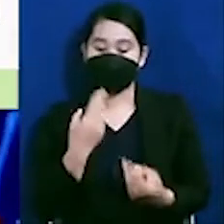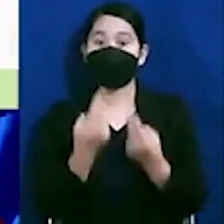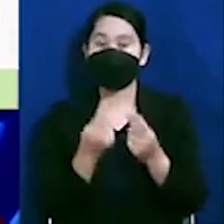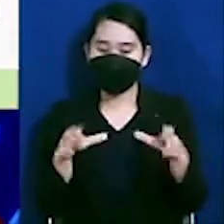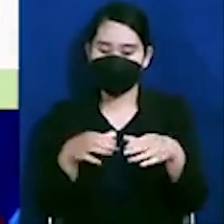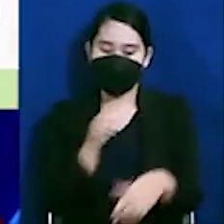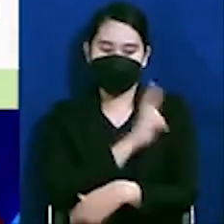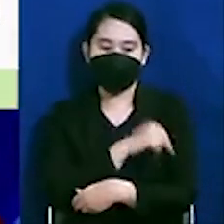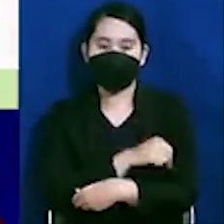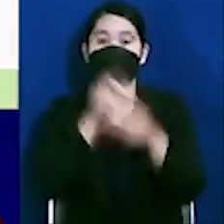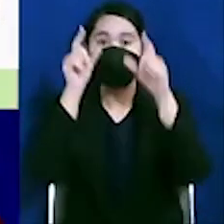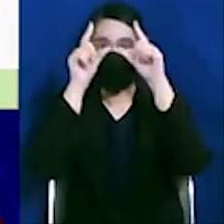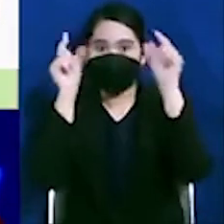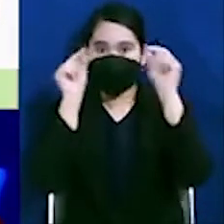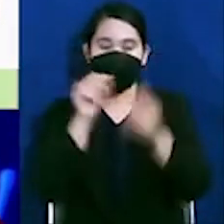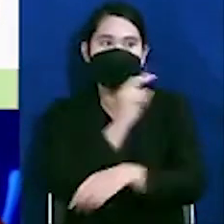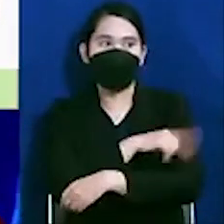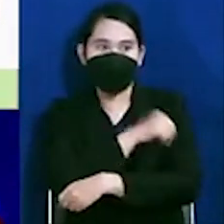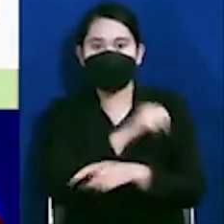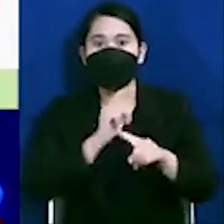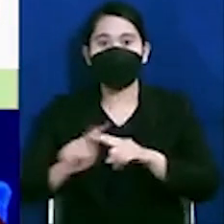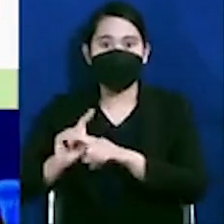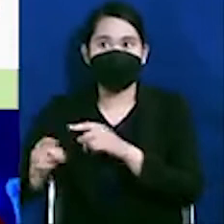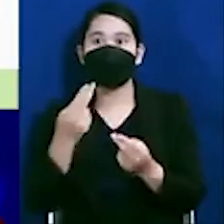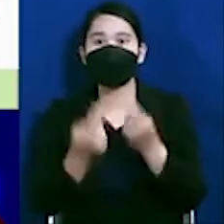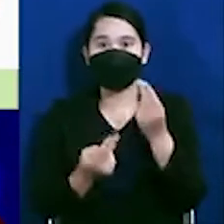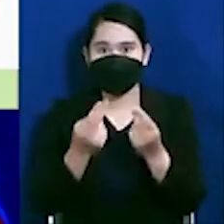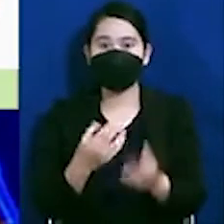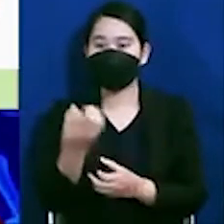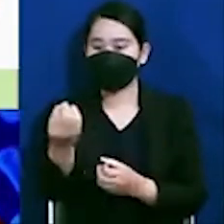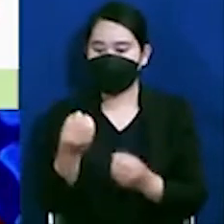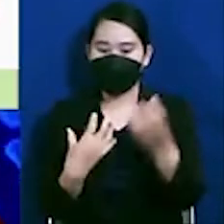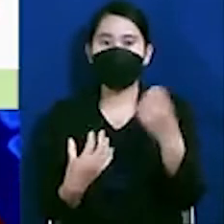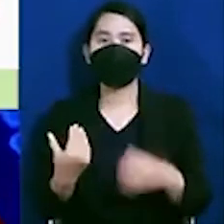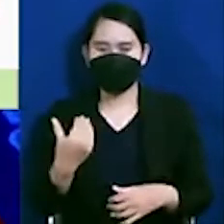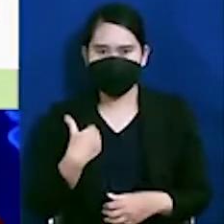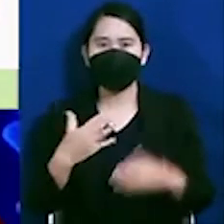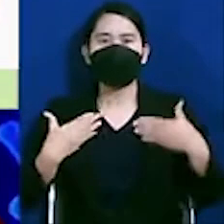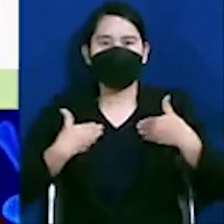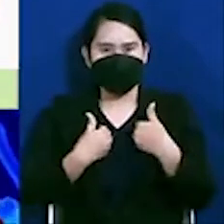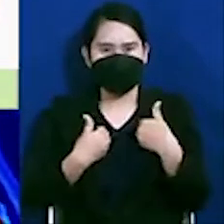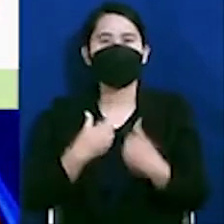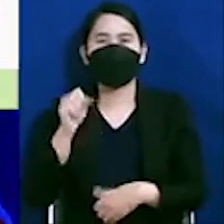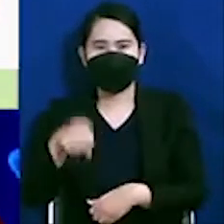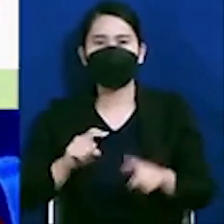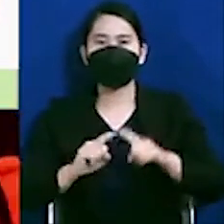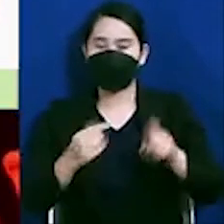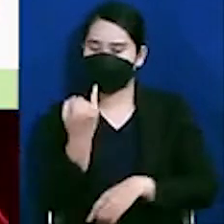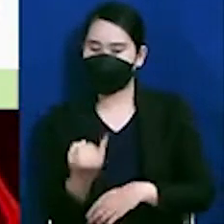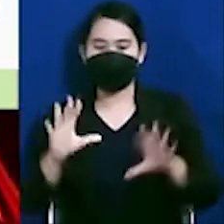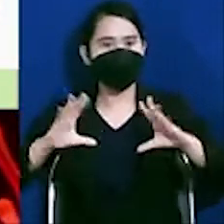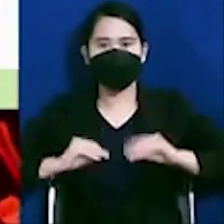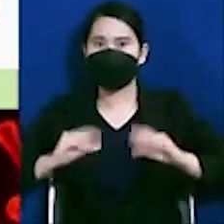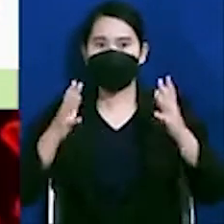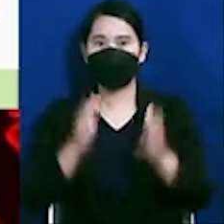ทีมงานของโรงพยาบาลต่างๆในสังกัดกรมเนี่ยน้องๆเขาก็บอกว่าเหนื่อยแต่ไม่ท้อแล้วก็พร้อมจะดูแล